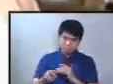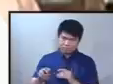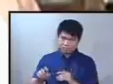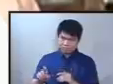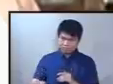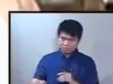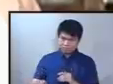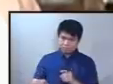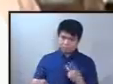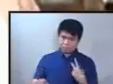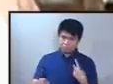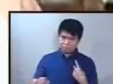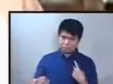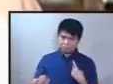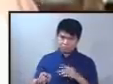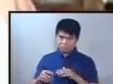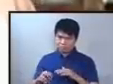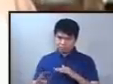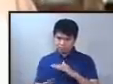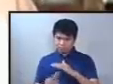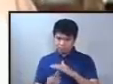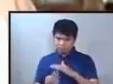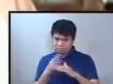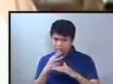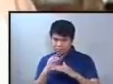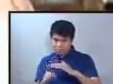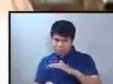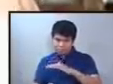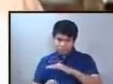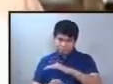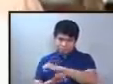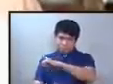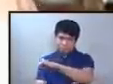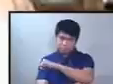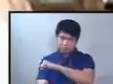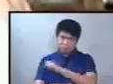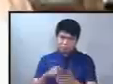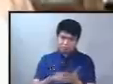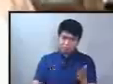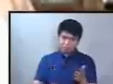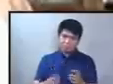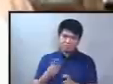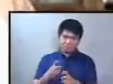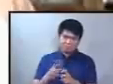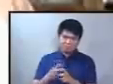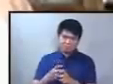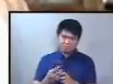ng underwater bridges, which at this point is because of dahil sa cost, medyo mahirap i-implement